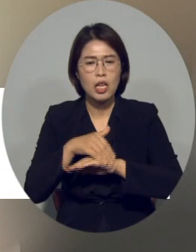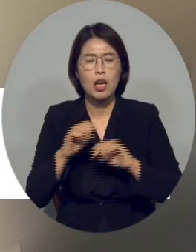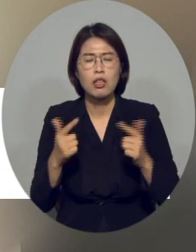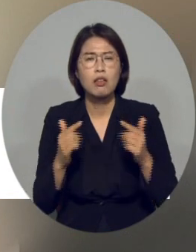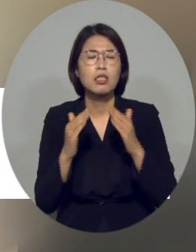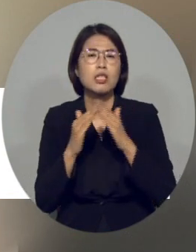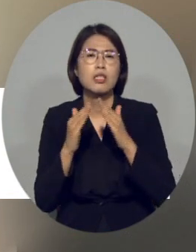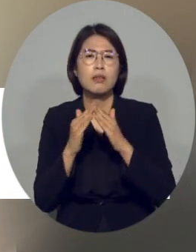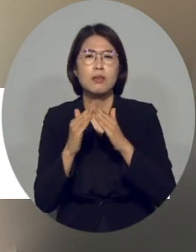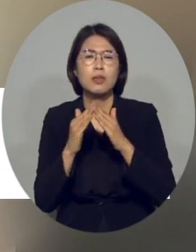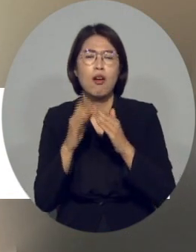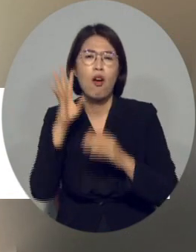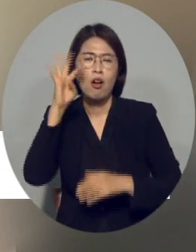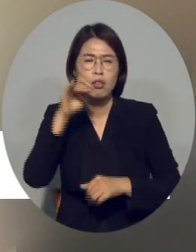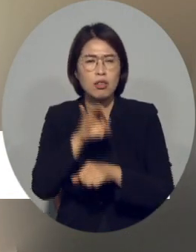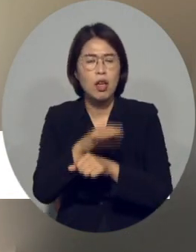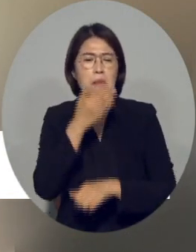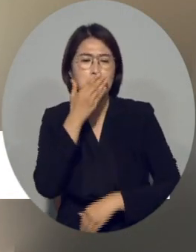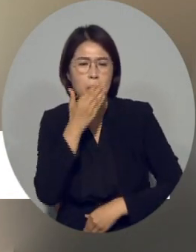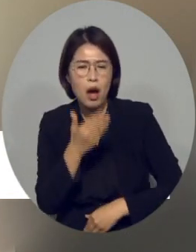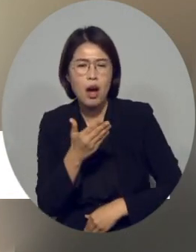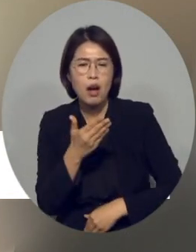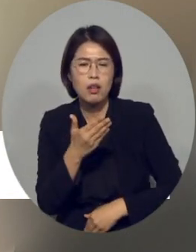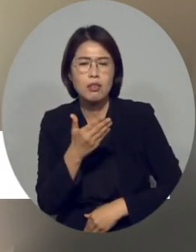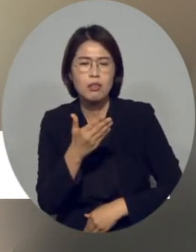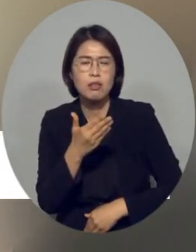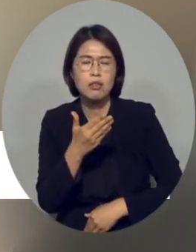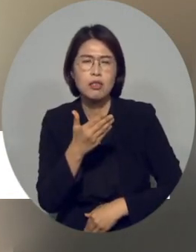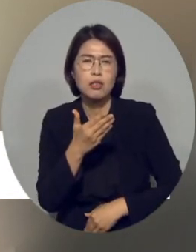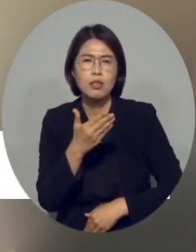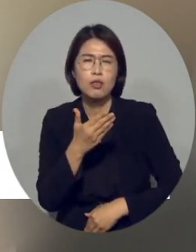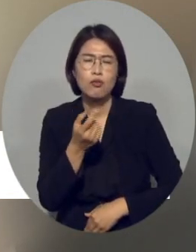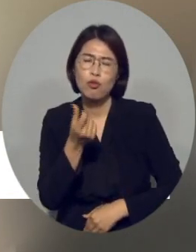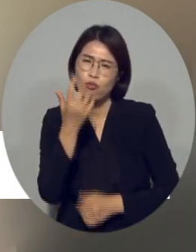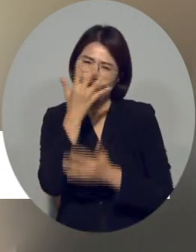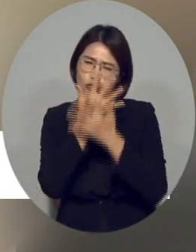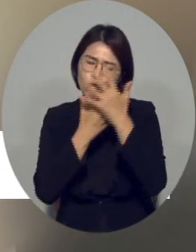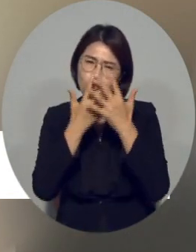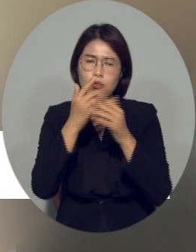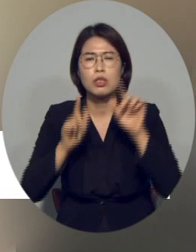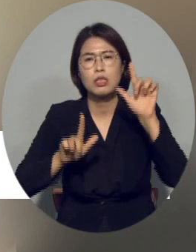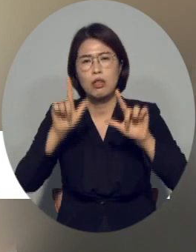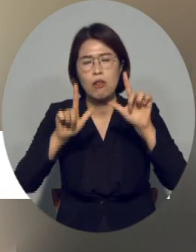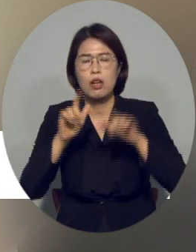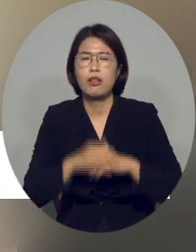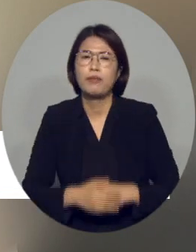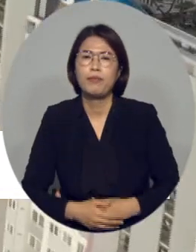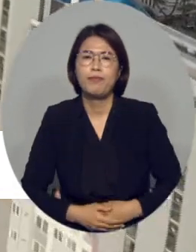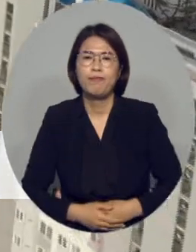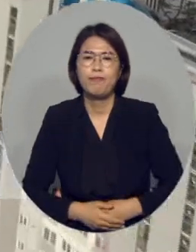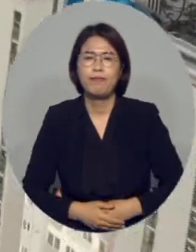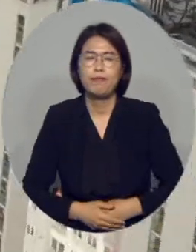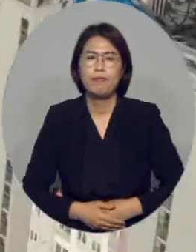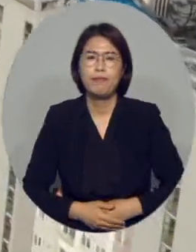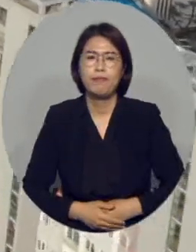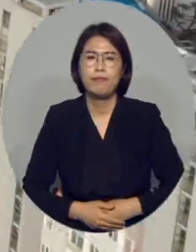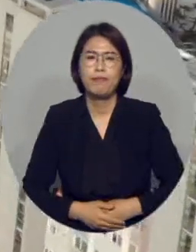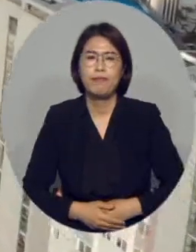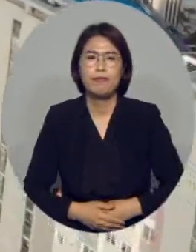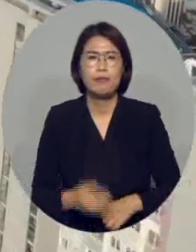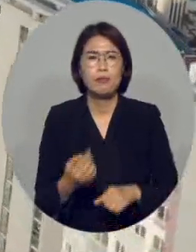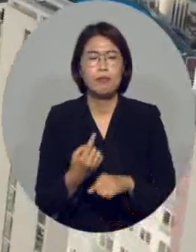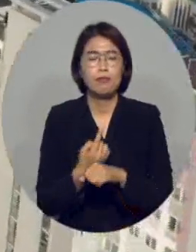뭐 언제 살 수 있을지도 이제 장기적으로 더 장기적으로 이제 바라봐야 되는 시점인 것 같아서 좀 막막하긴 합니다.